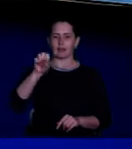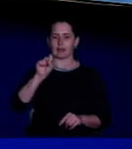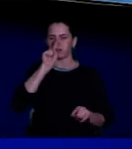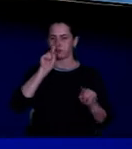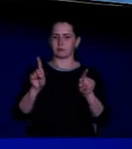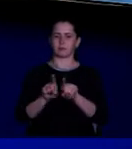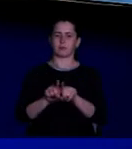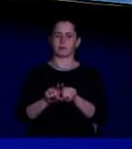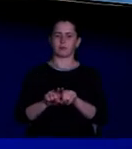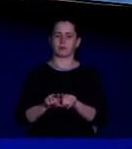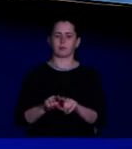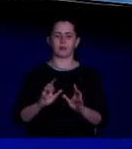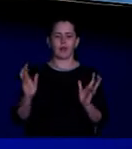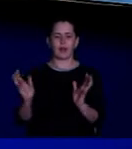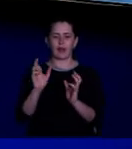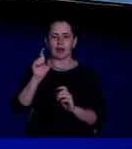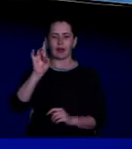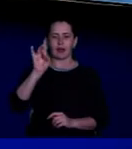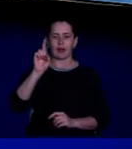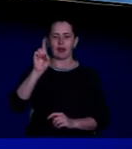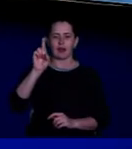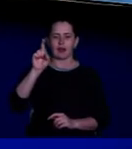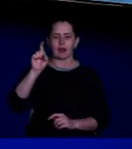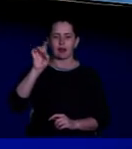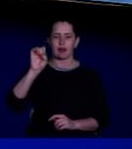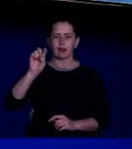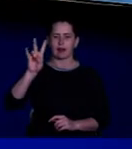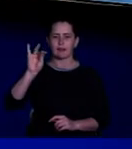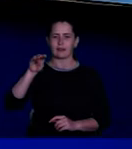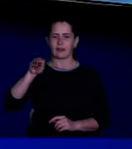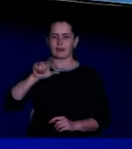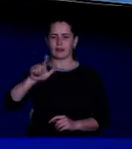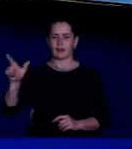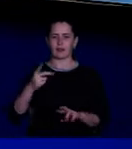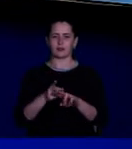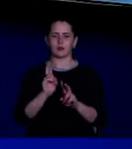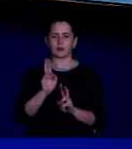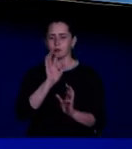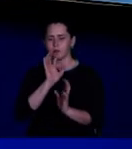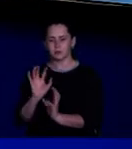Хранитель – тот, кто оберегает, хранит.